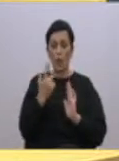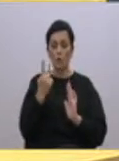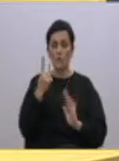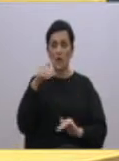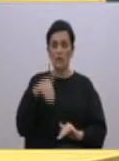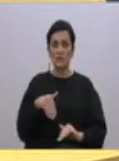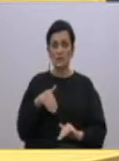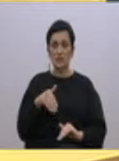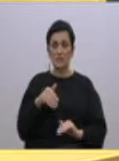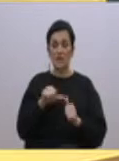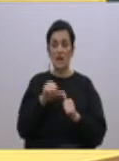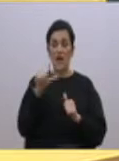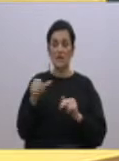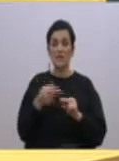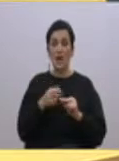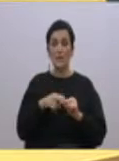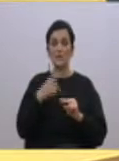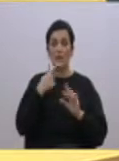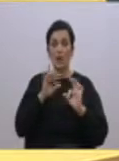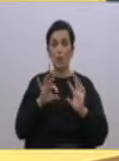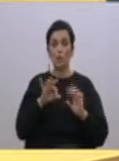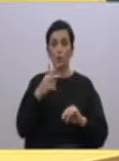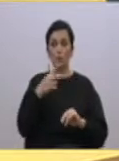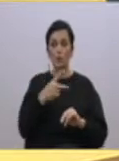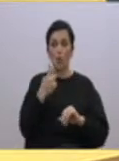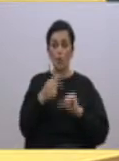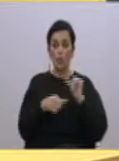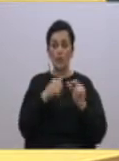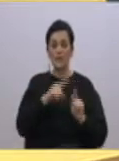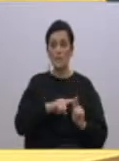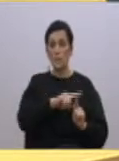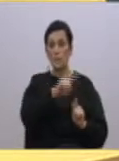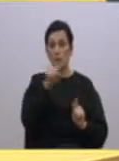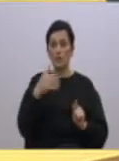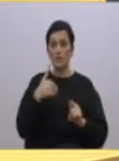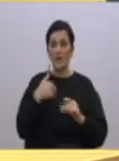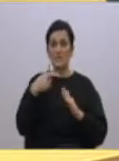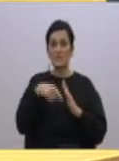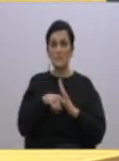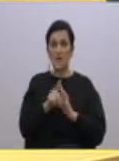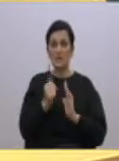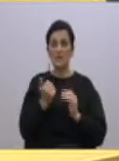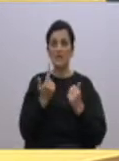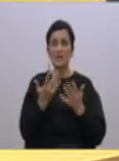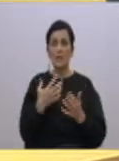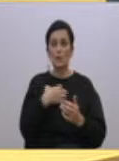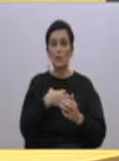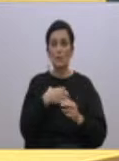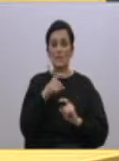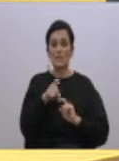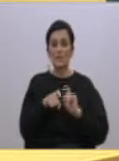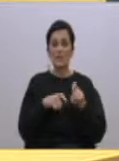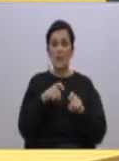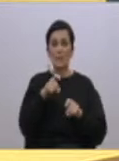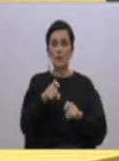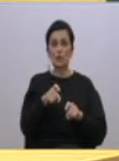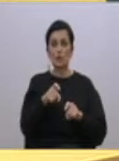731.000-ამდე. გარდა ამისა, აღსანიშნავია 2021 წლის განმავლობაში ჩვენს მიერ გადადგმული რამდენიმე მნიშვნელოვანი ნაბიჯი,